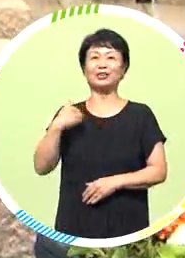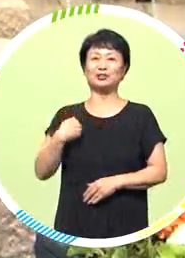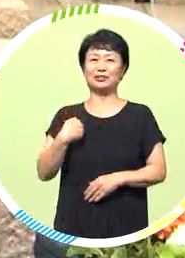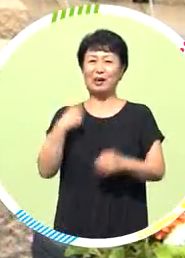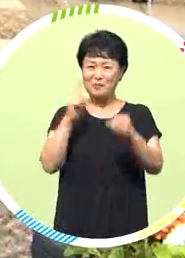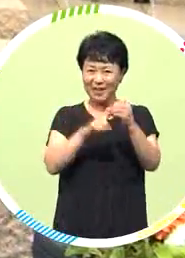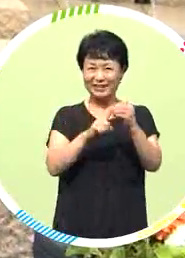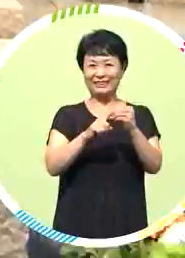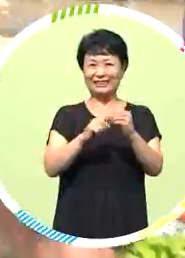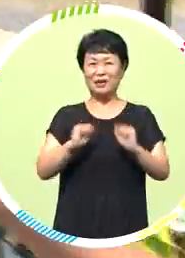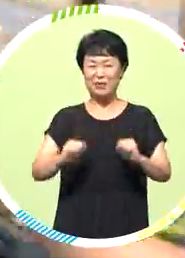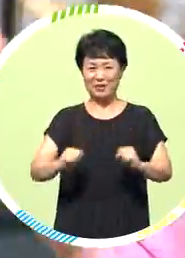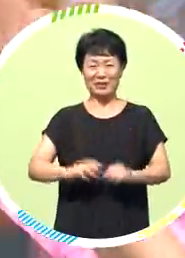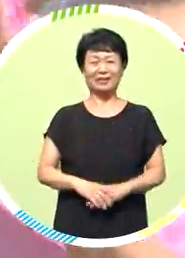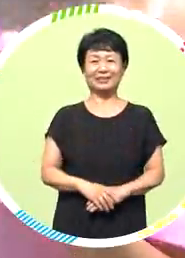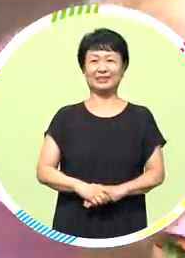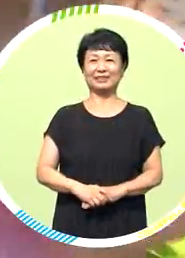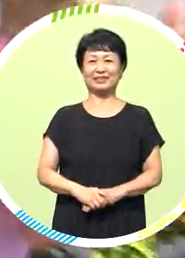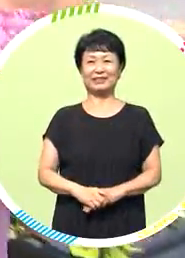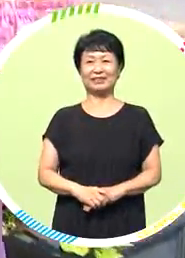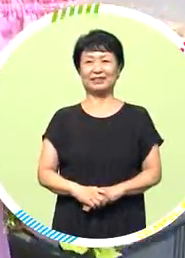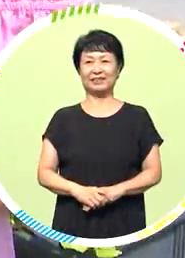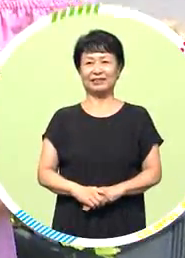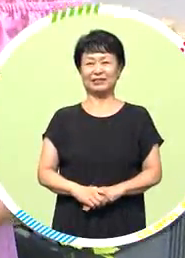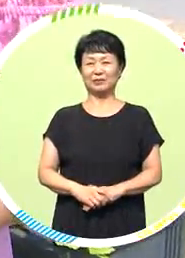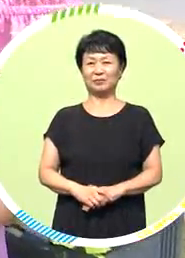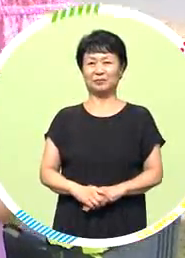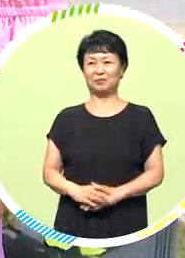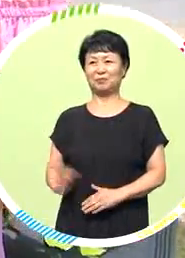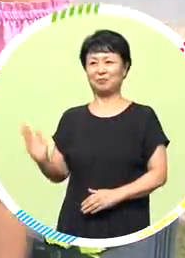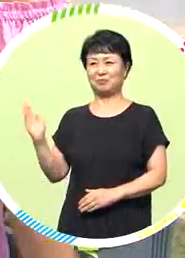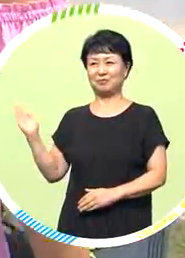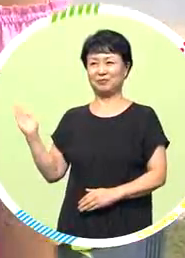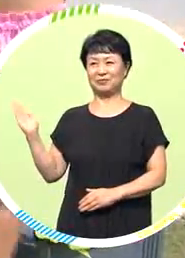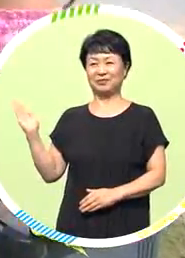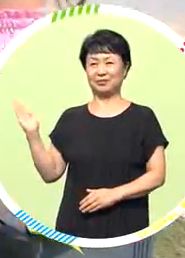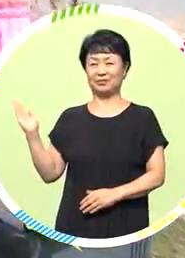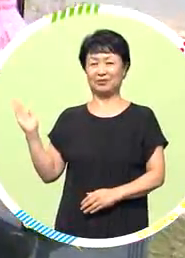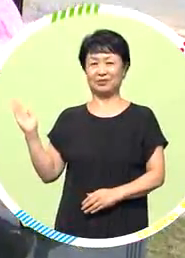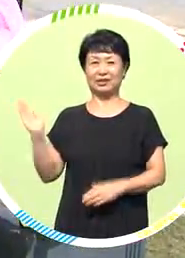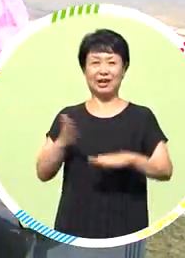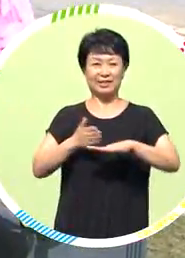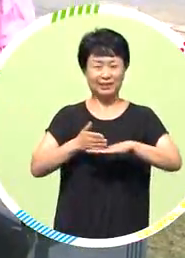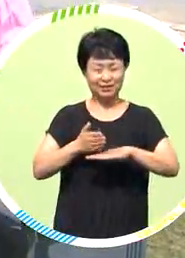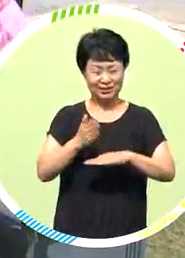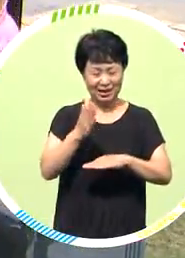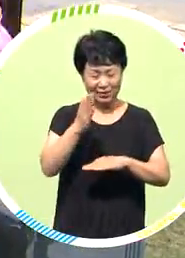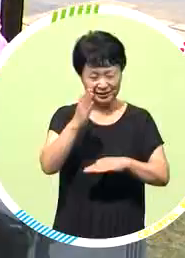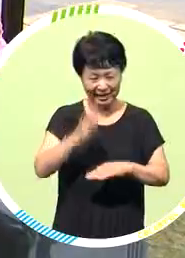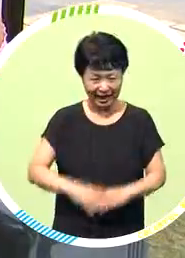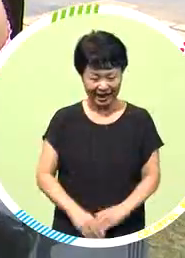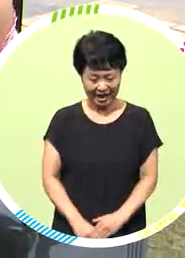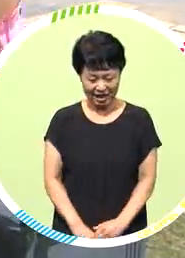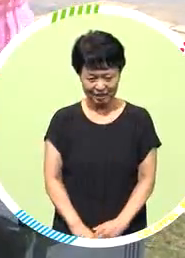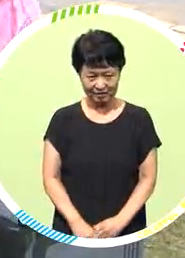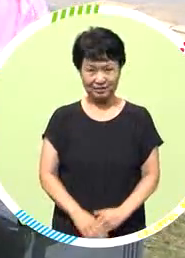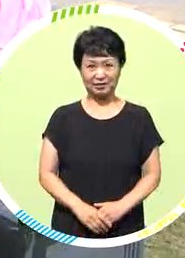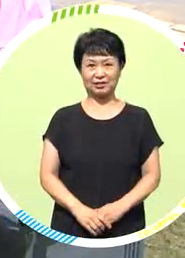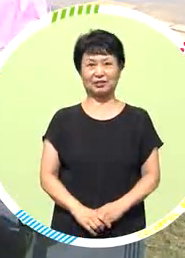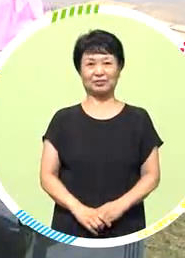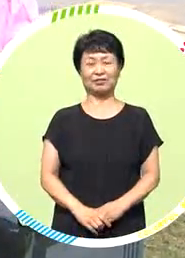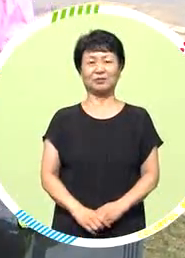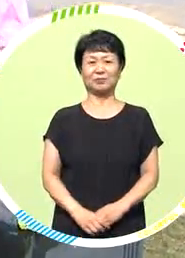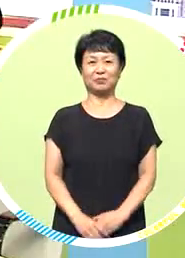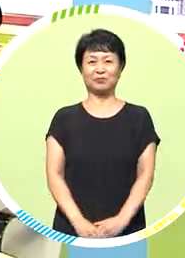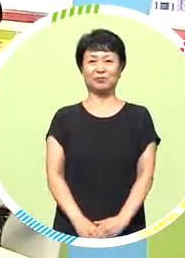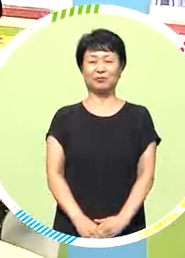張りたいと思います。 ぜひその時にはお花でいっぱいにしてください、はい、そうですね、いっぱいにしたいですね、はい、本当に今日はありがとうございました、はい、 こちらこそありがとうございました